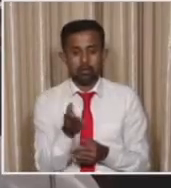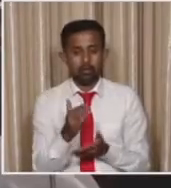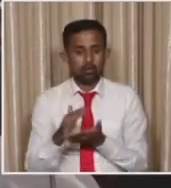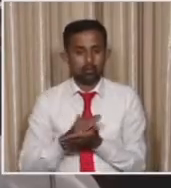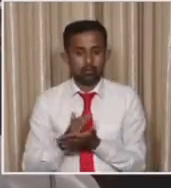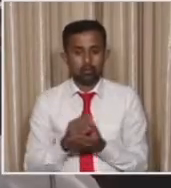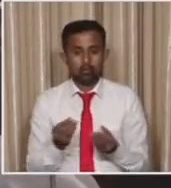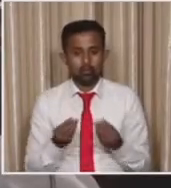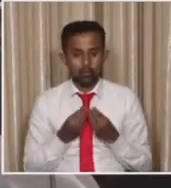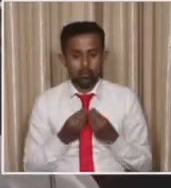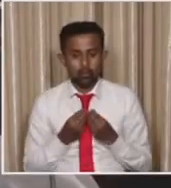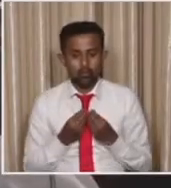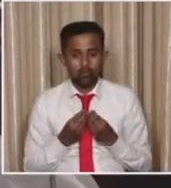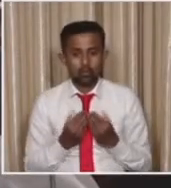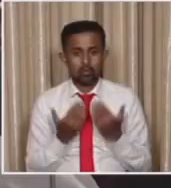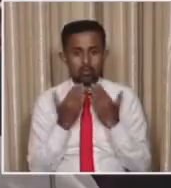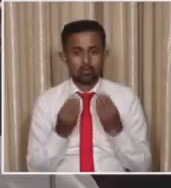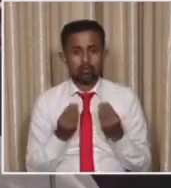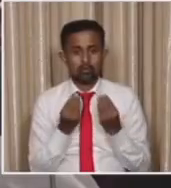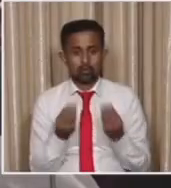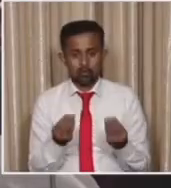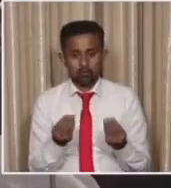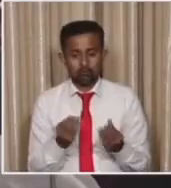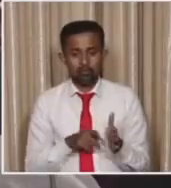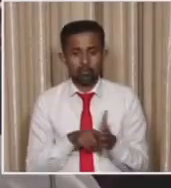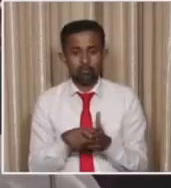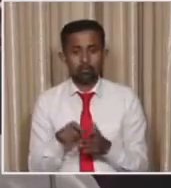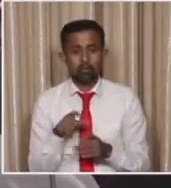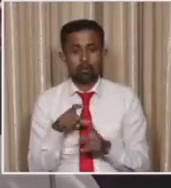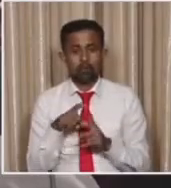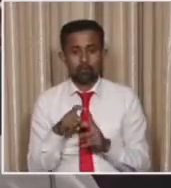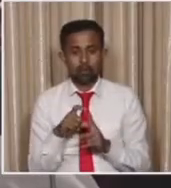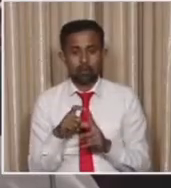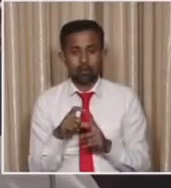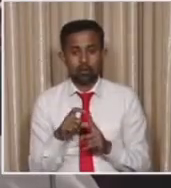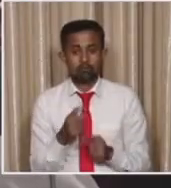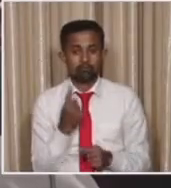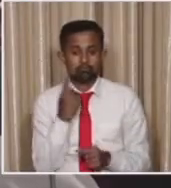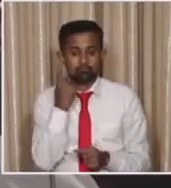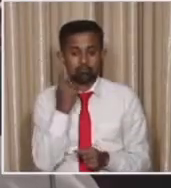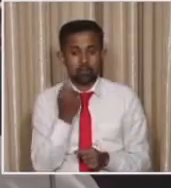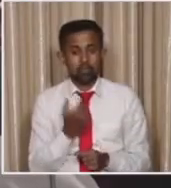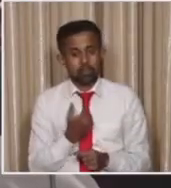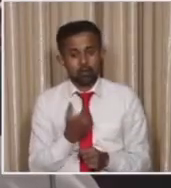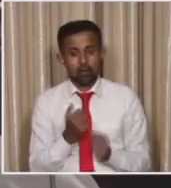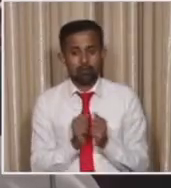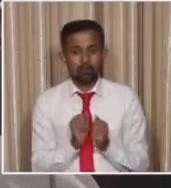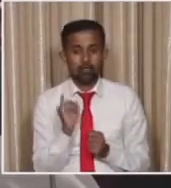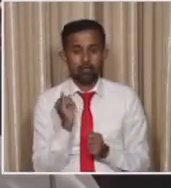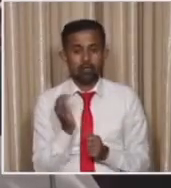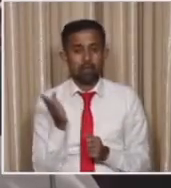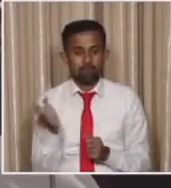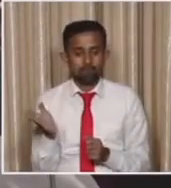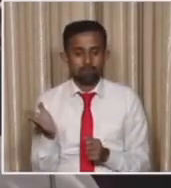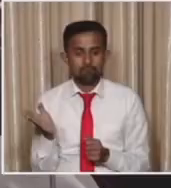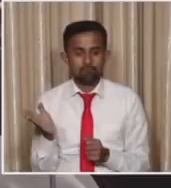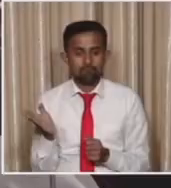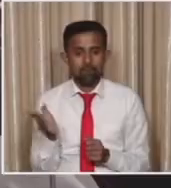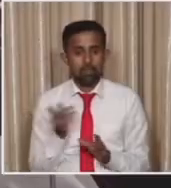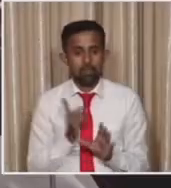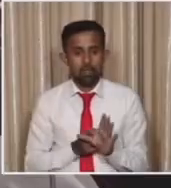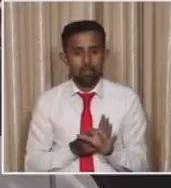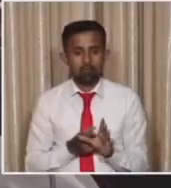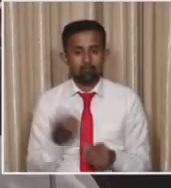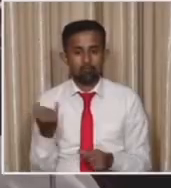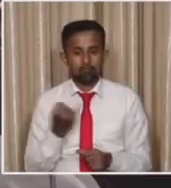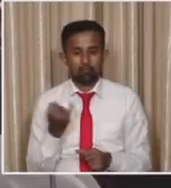upakara kera. Epili mande kudat jawa palakarno. Ewagem puravidya depart mentu. Ita ama daksha ona kaping gadakarne niladarin. Citi nama mukod un nitera. Vivechne